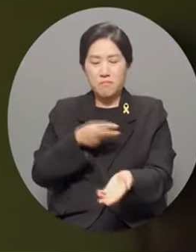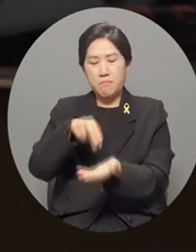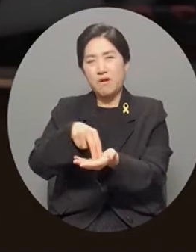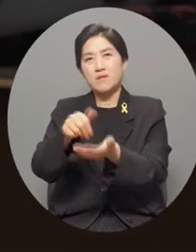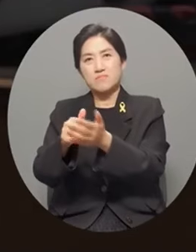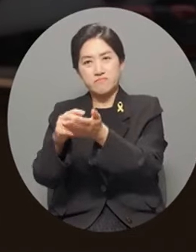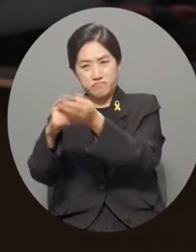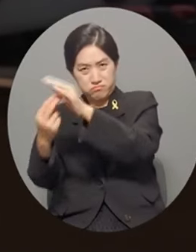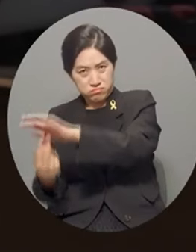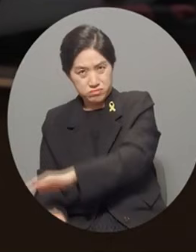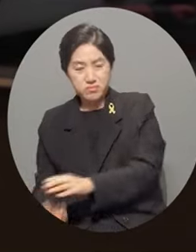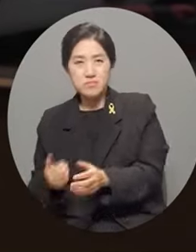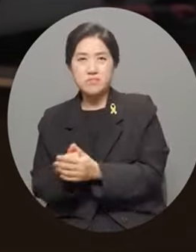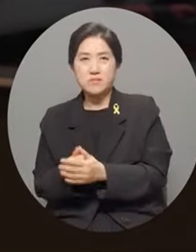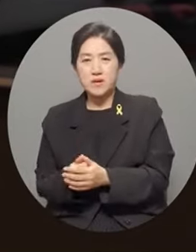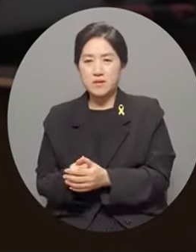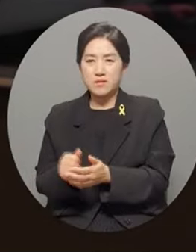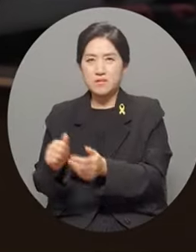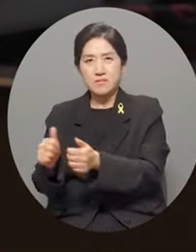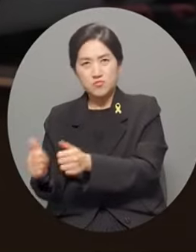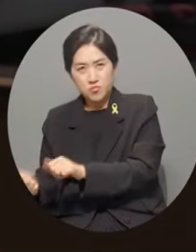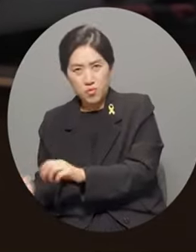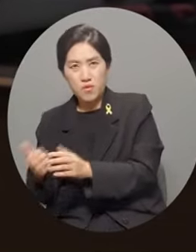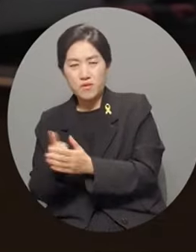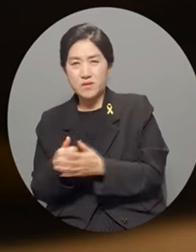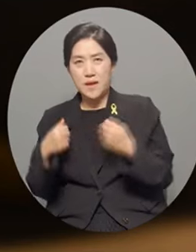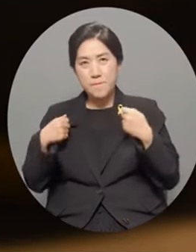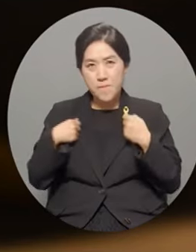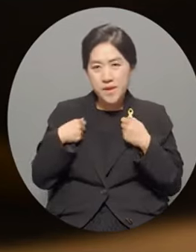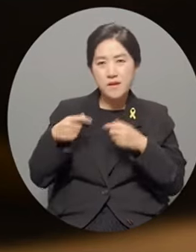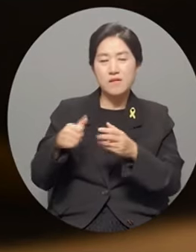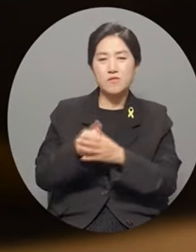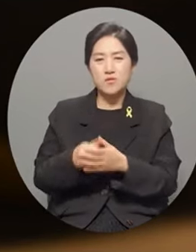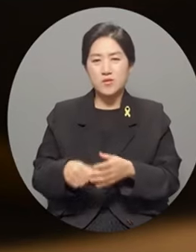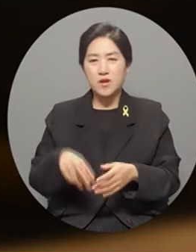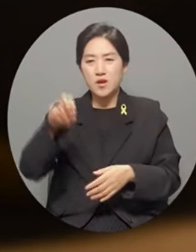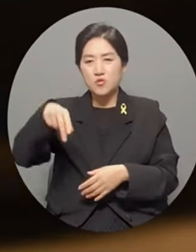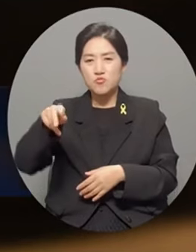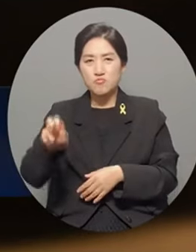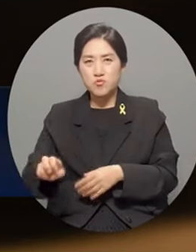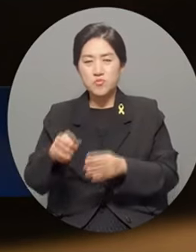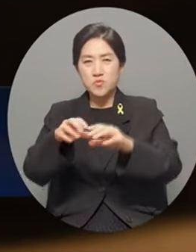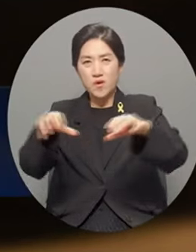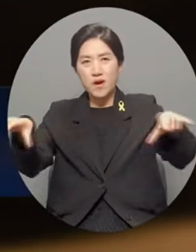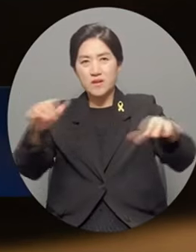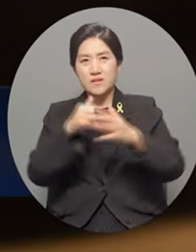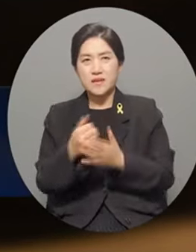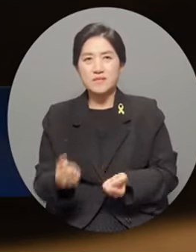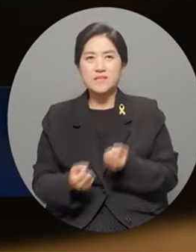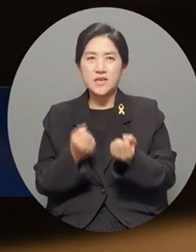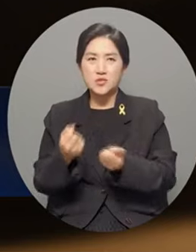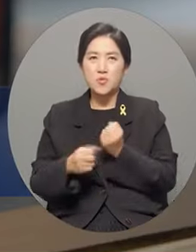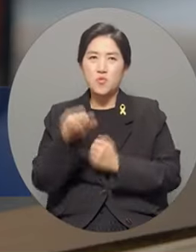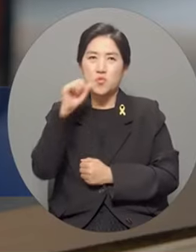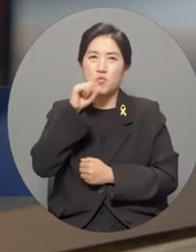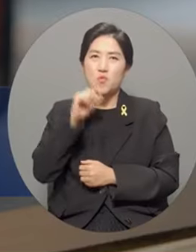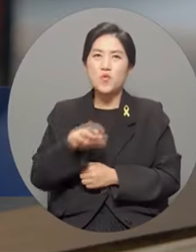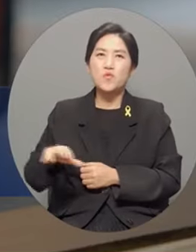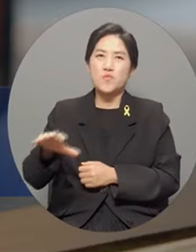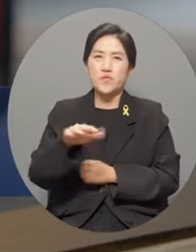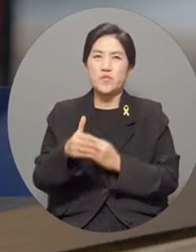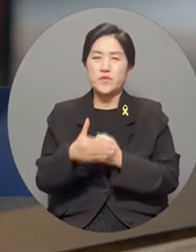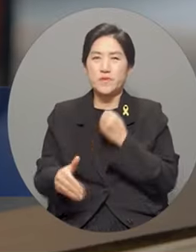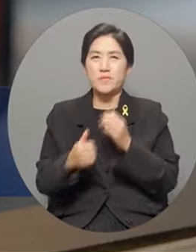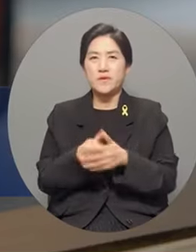주인 이름 배낭은 품관 안에 마치 새것처럼 남아 있습니다 자전거 타시는 그